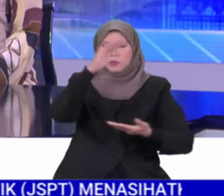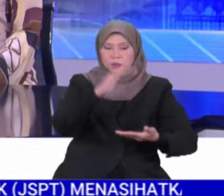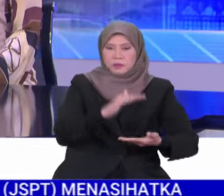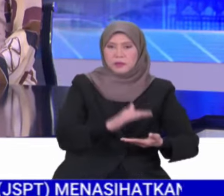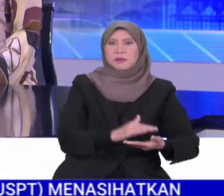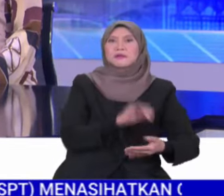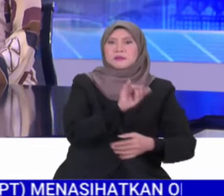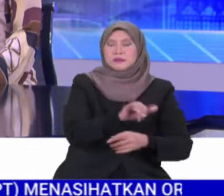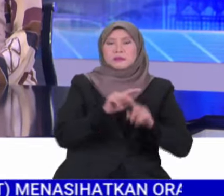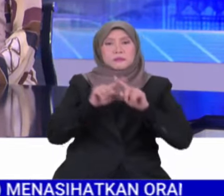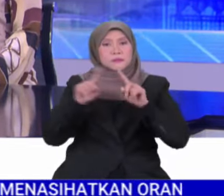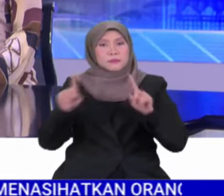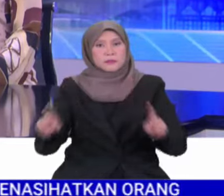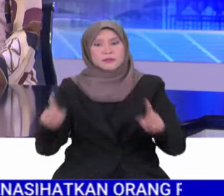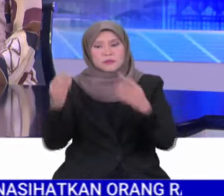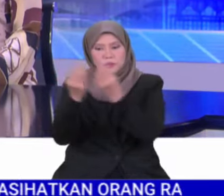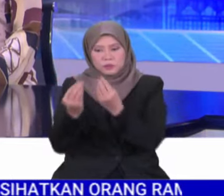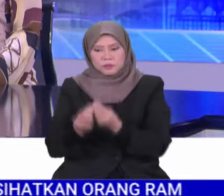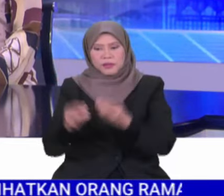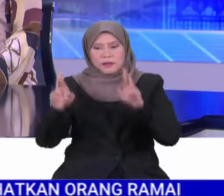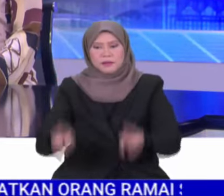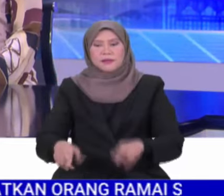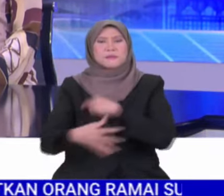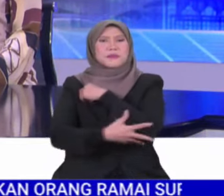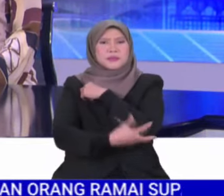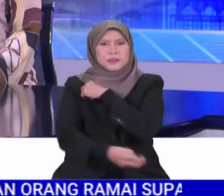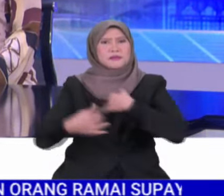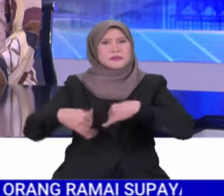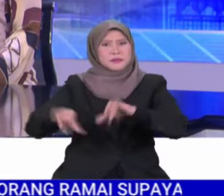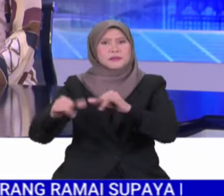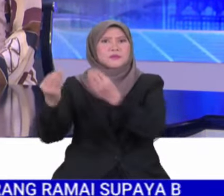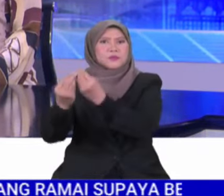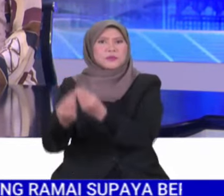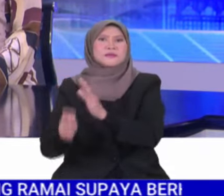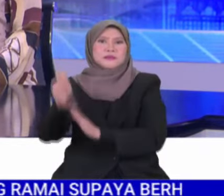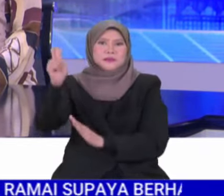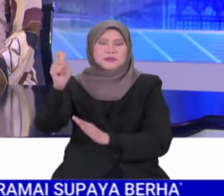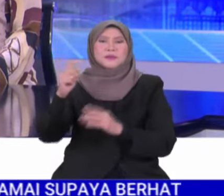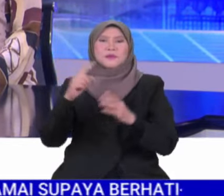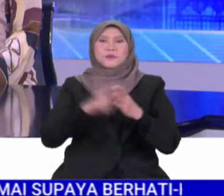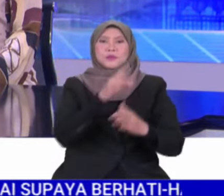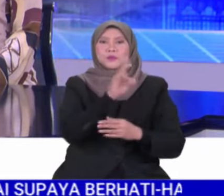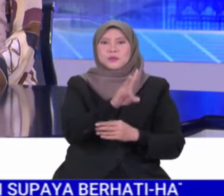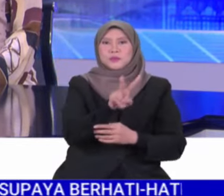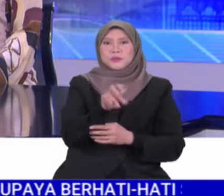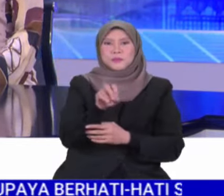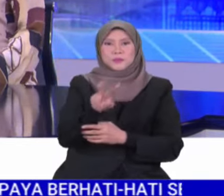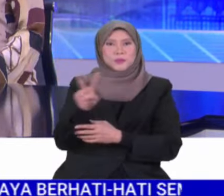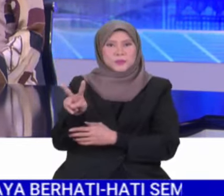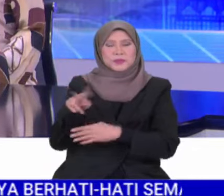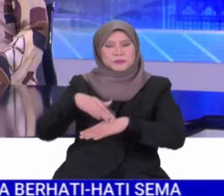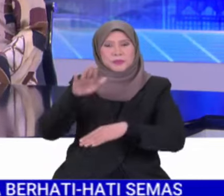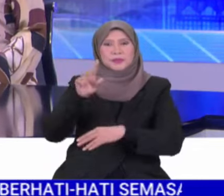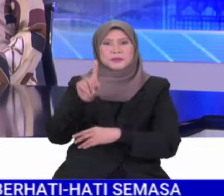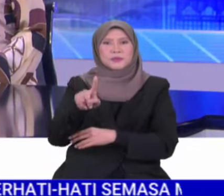ketara, namun hakikatnya jumlah rakyat miskin masih tinggi. Setakat Julai 2022,